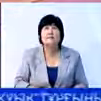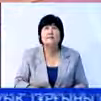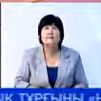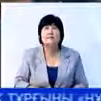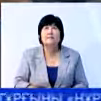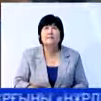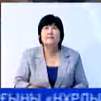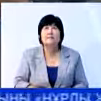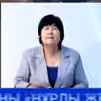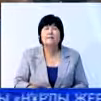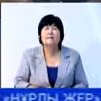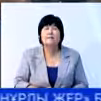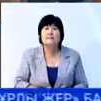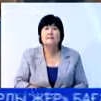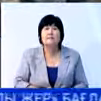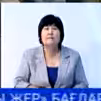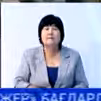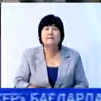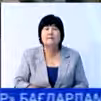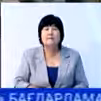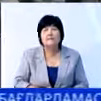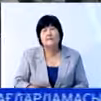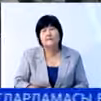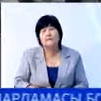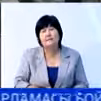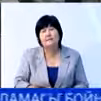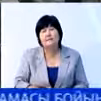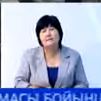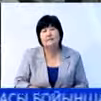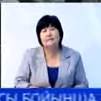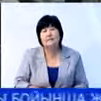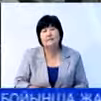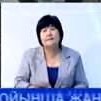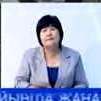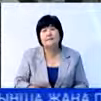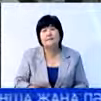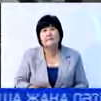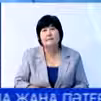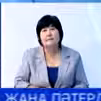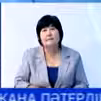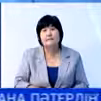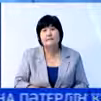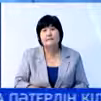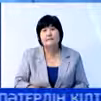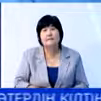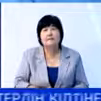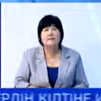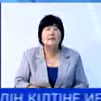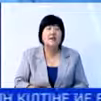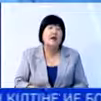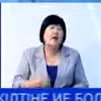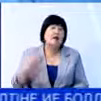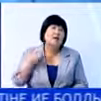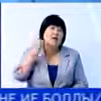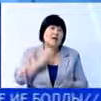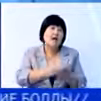Шолпан Исабекова, Ахан Алиев, Төрехан Қожахметов, Қызылорда телеарнасы, Жаңақорған ауданынан. Сыр